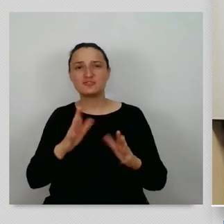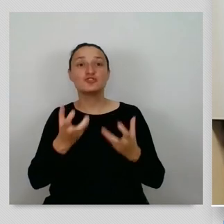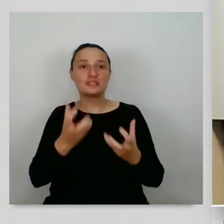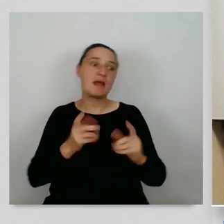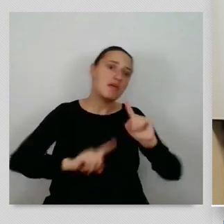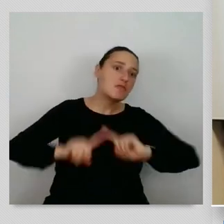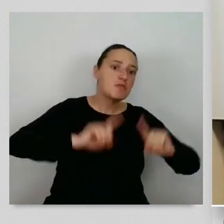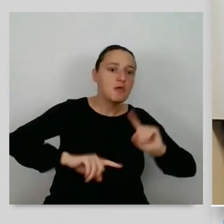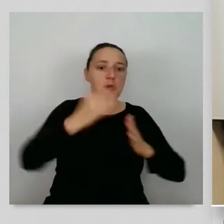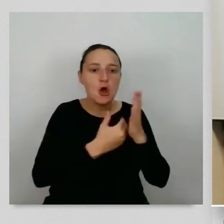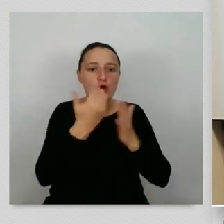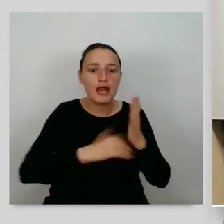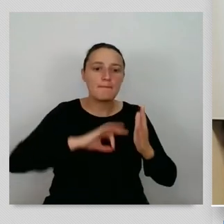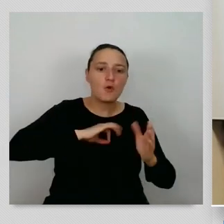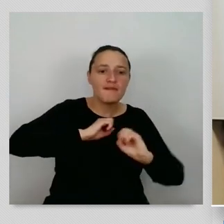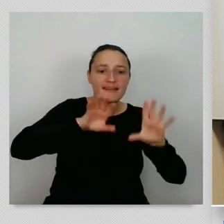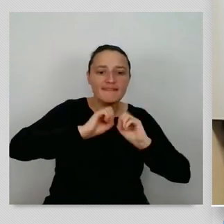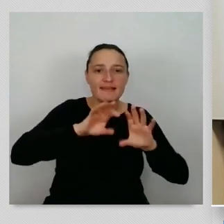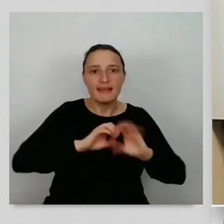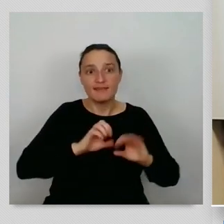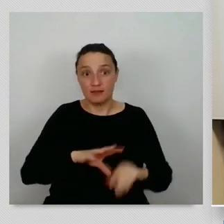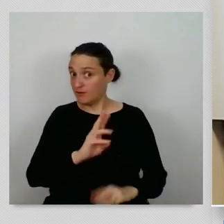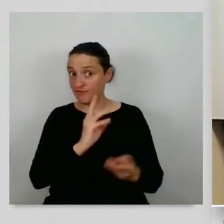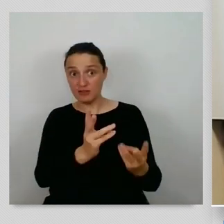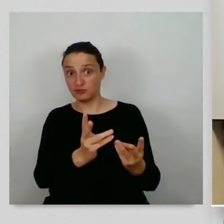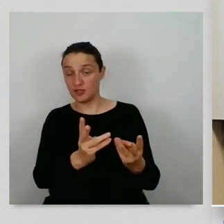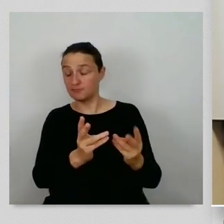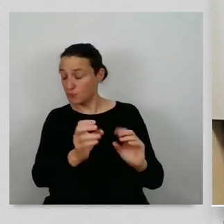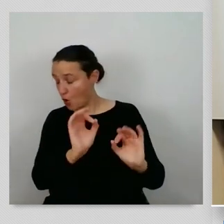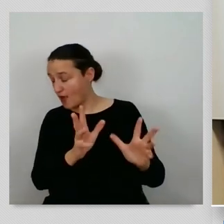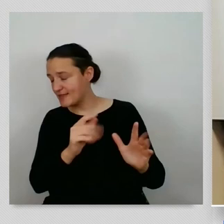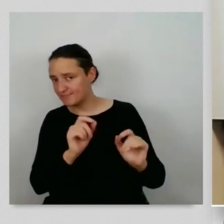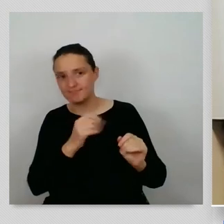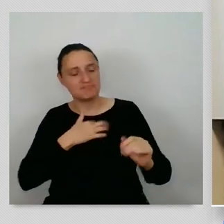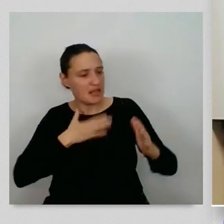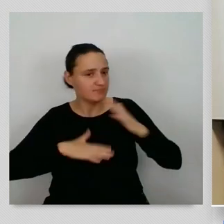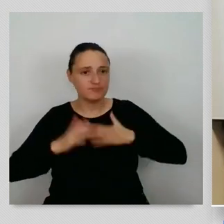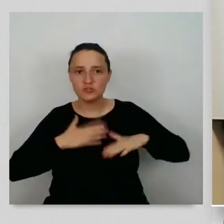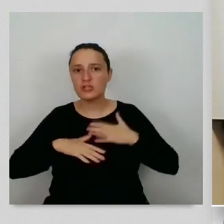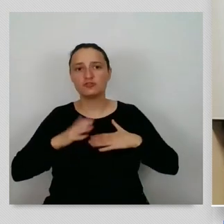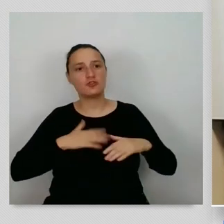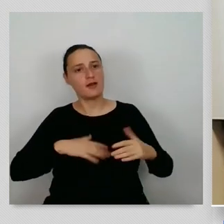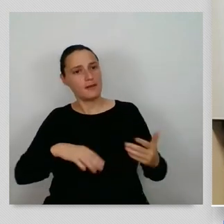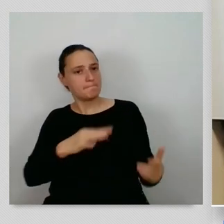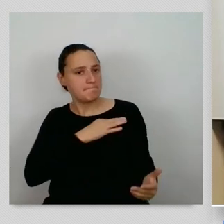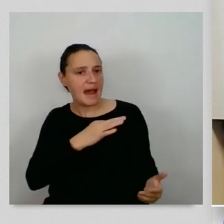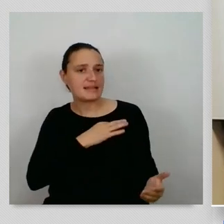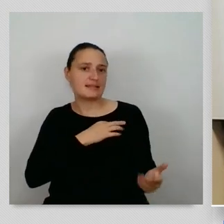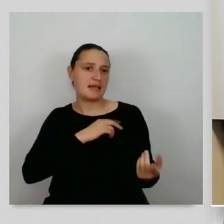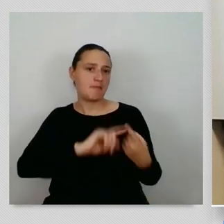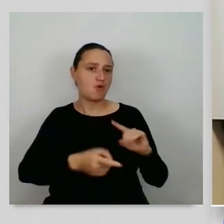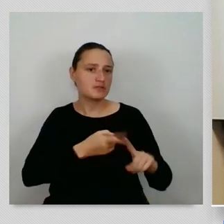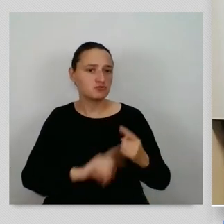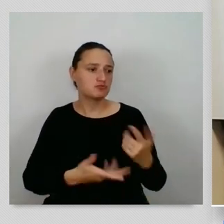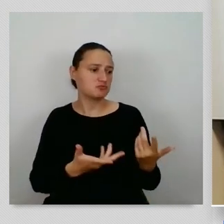rzeczy programowych. To jest oczywiście ważne, tak? To ja się cieszę, że coraz więcej partii politycznych tak naprawdę